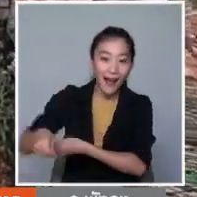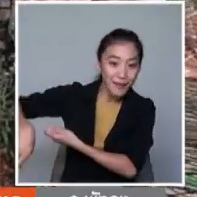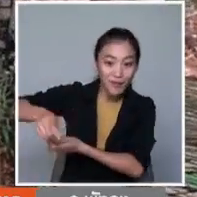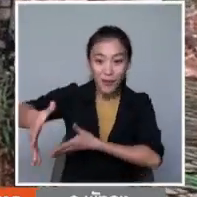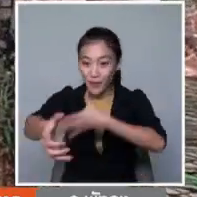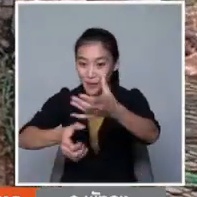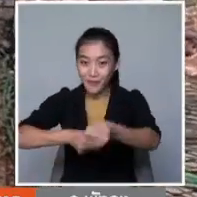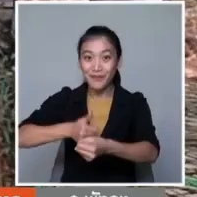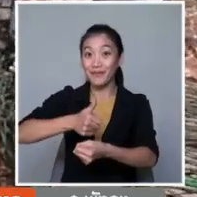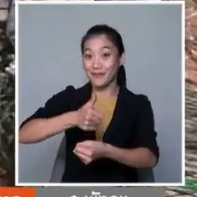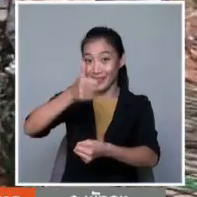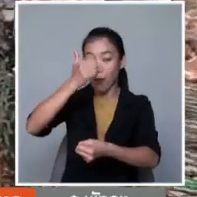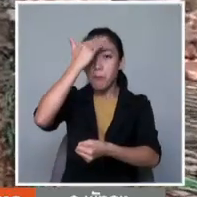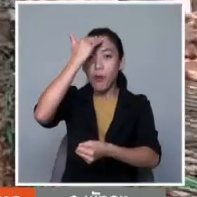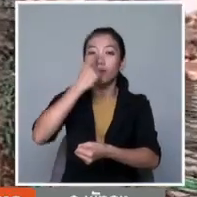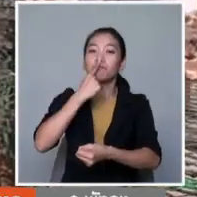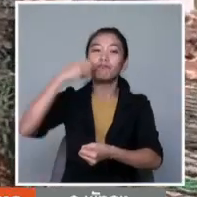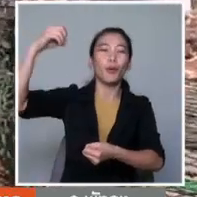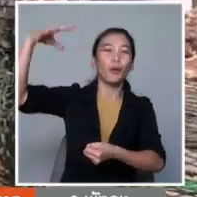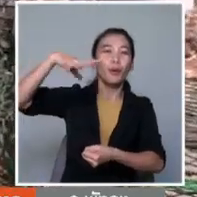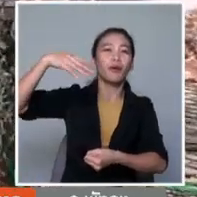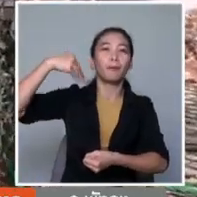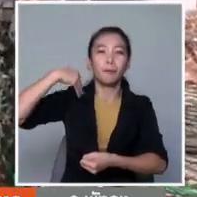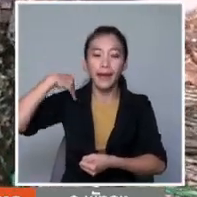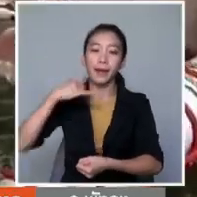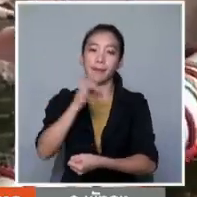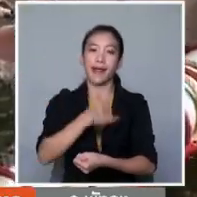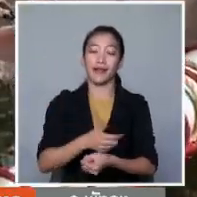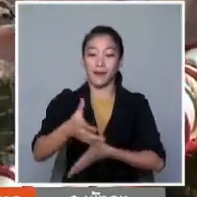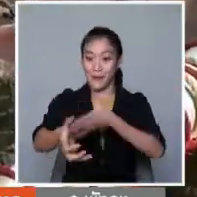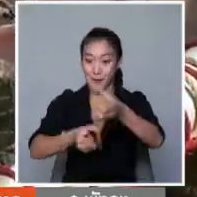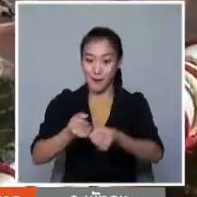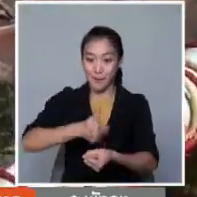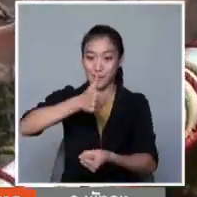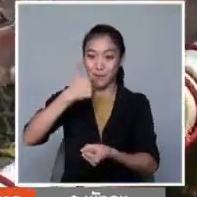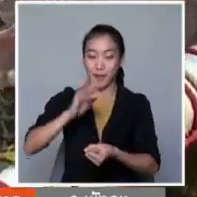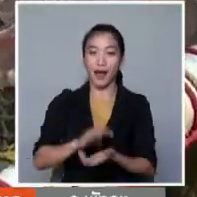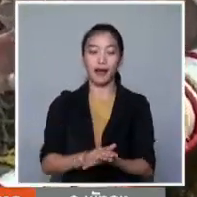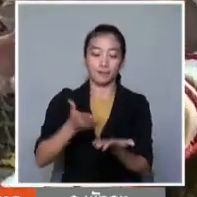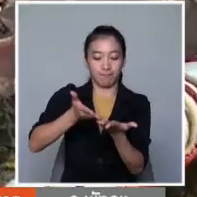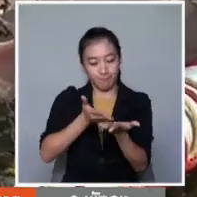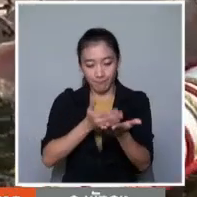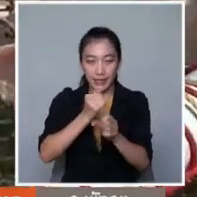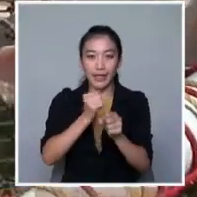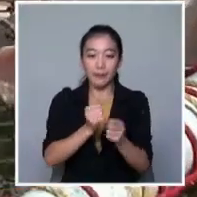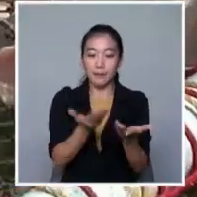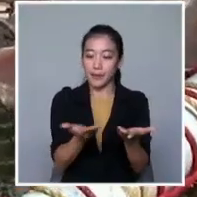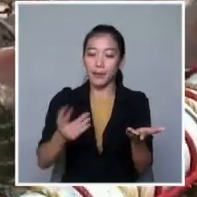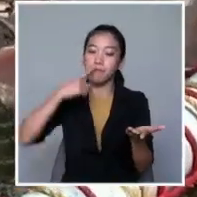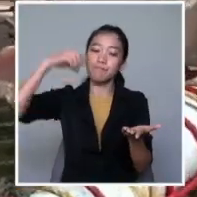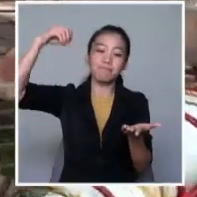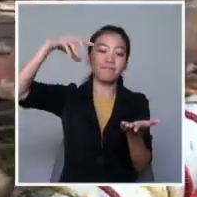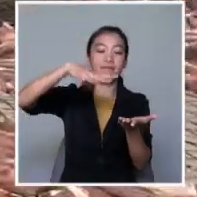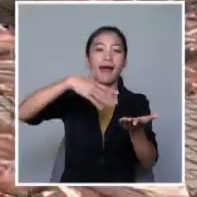ราะบอกว่าแดดออกแล้วไงก็สามารถหาปลาแล้วก็มาตากทำเป็นปลาแดดเดียวได้แล้วด้วยก็เป็นที่ต้องการของตลาดสร้างราย